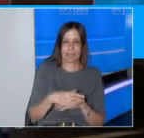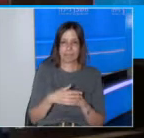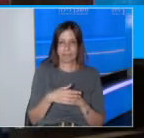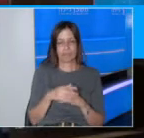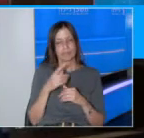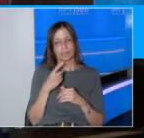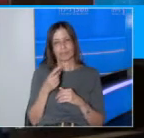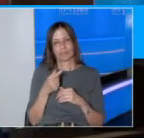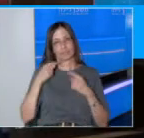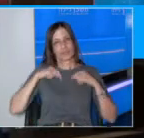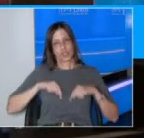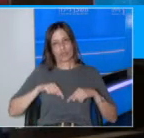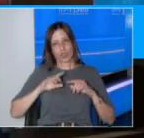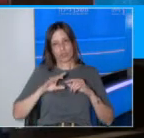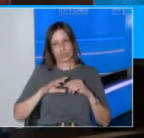אדוני היושב ראש.